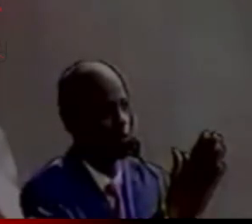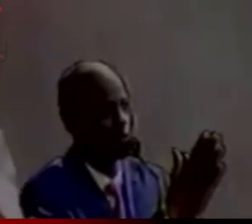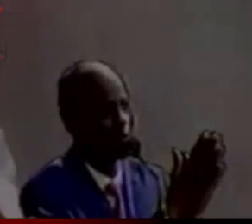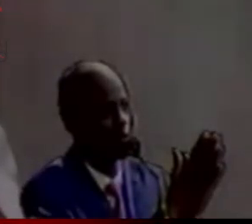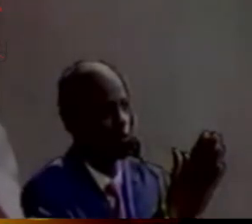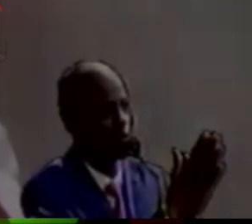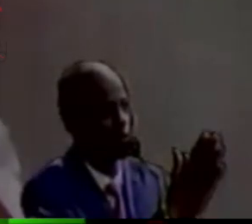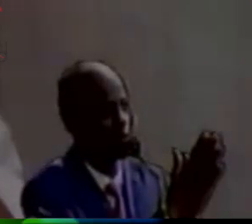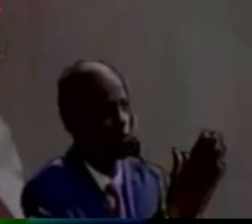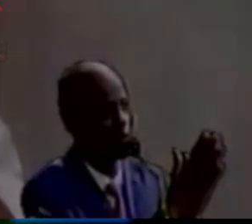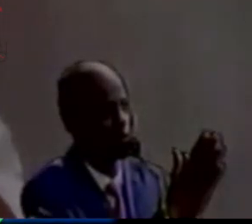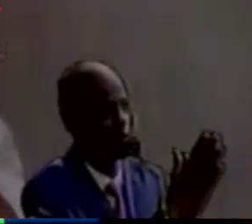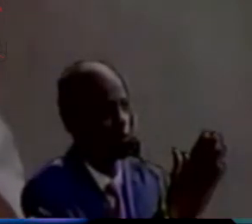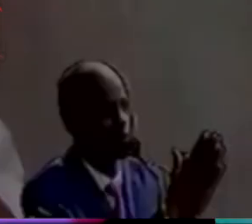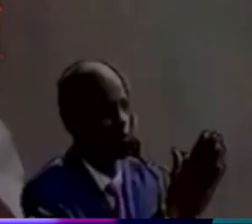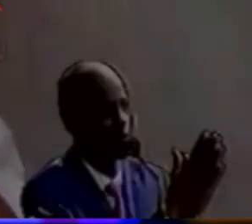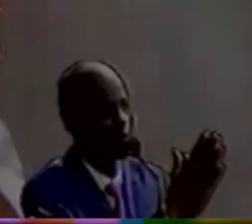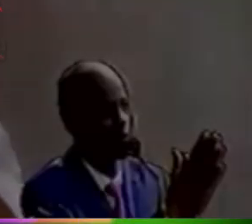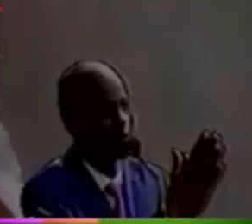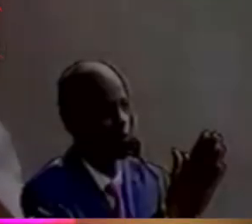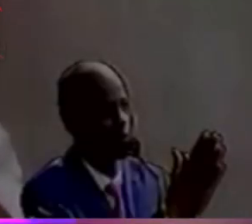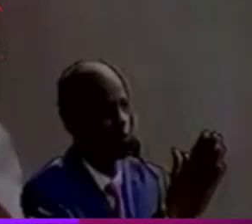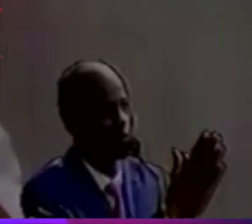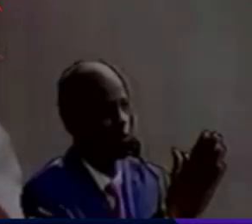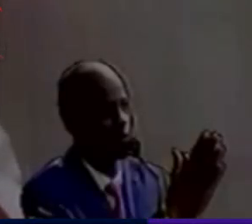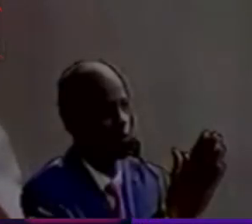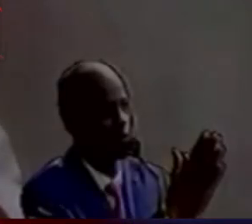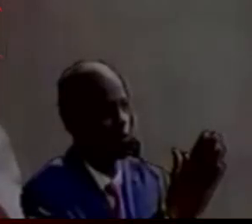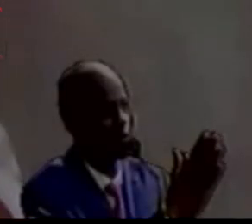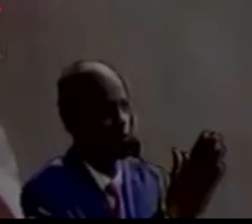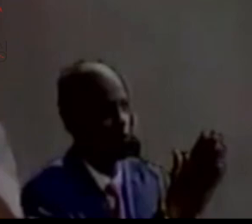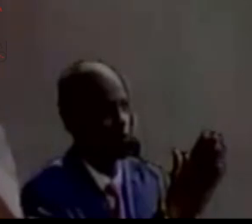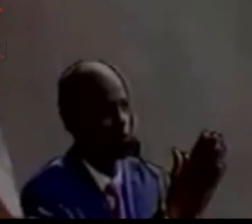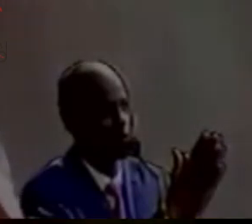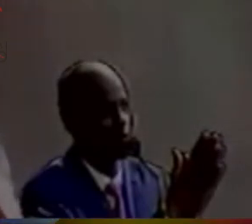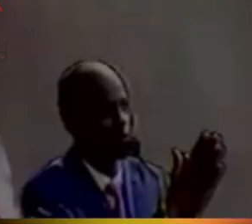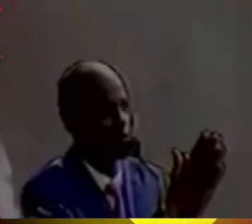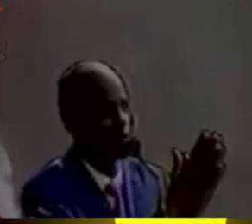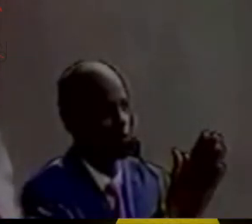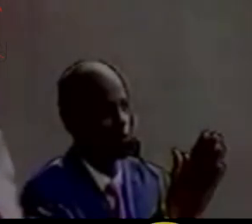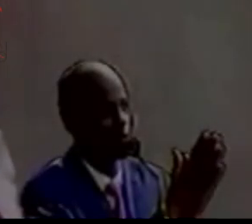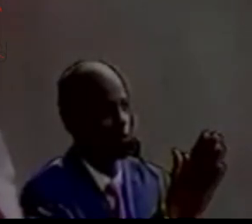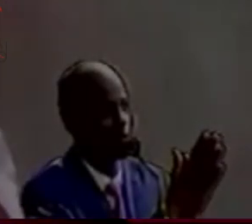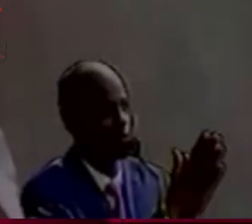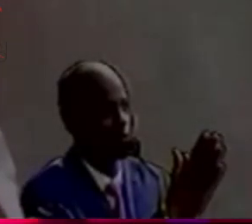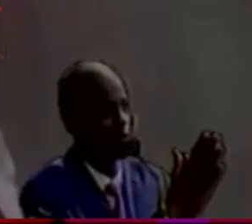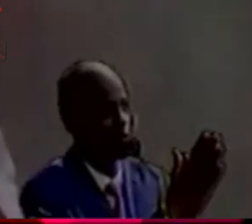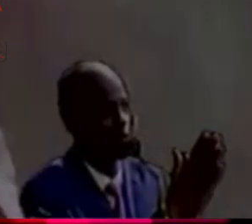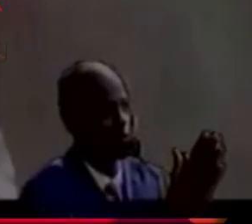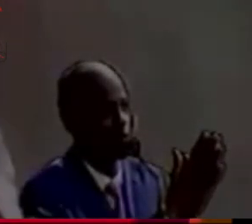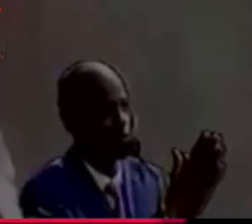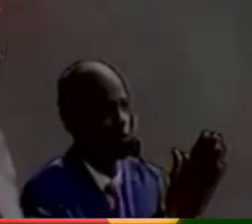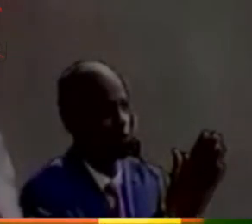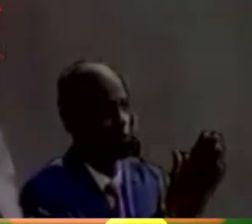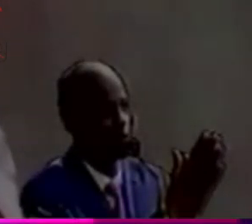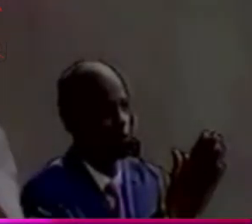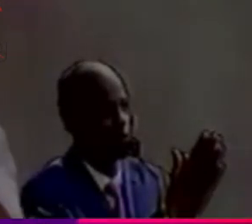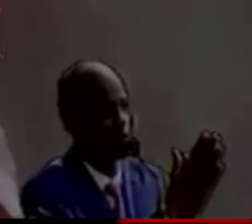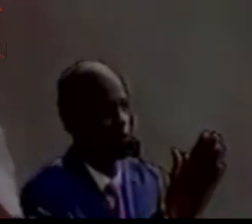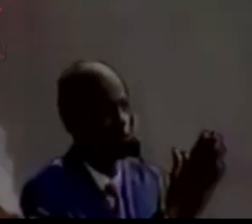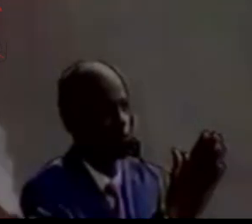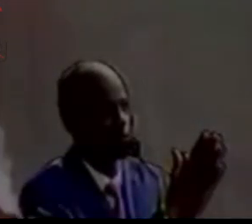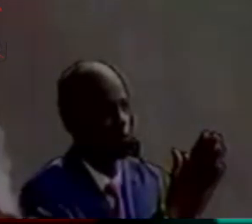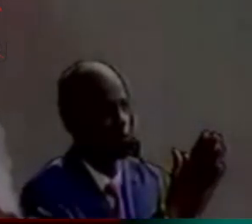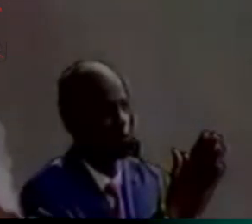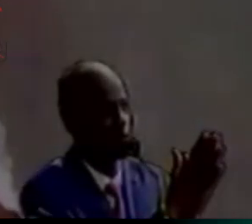terrain. Donc au fur et à mesure, on a continué à mobiliser. Son premier petit pas que nous commençons semaine ça.